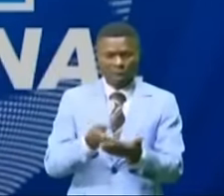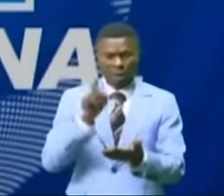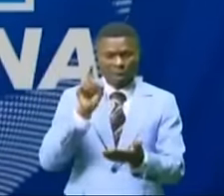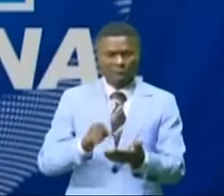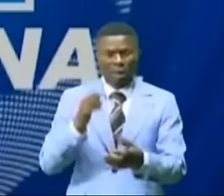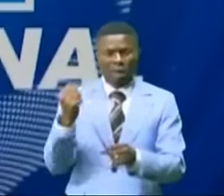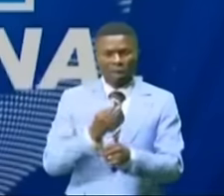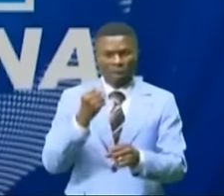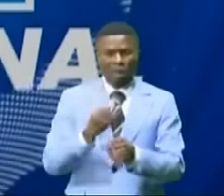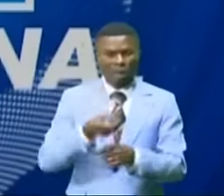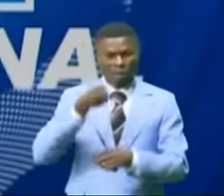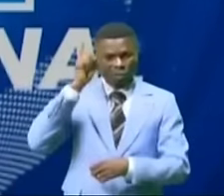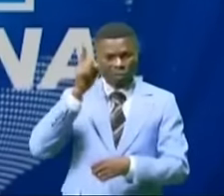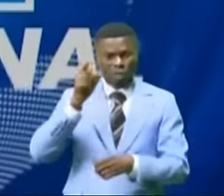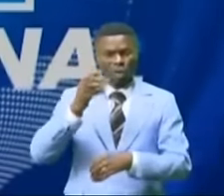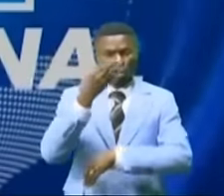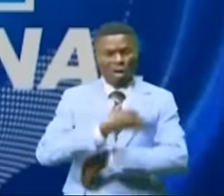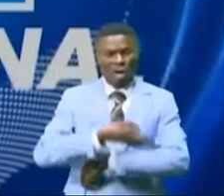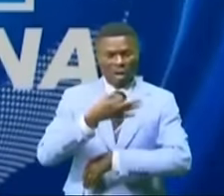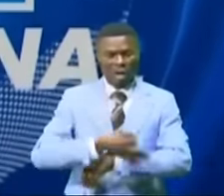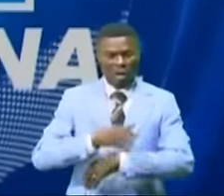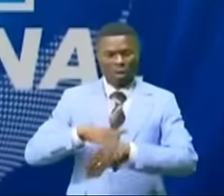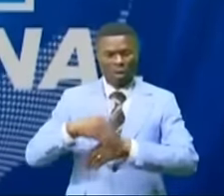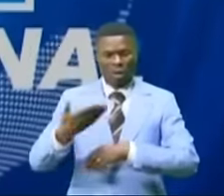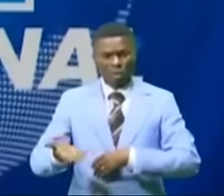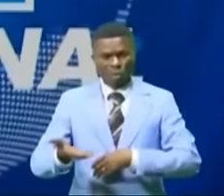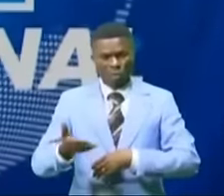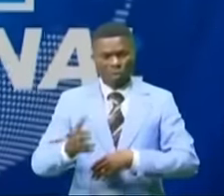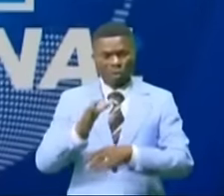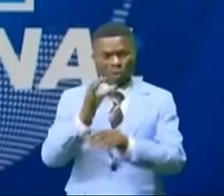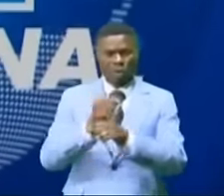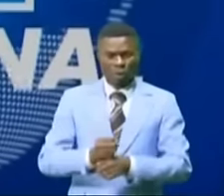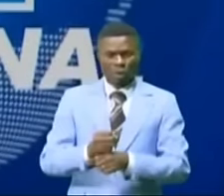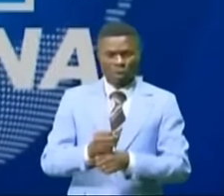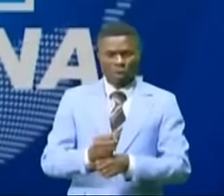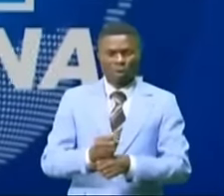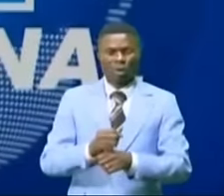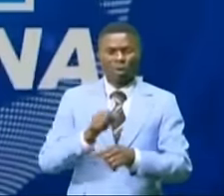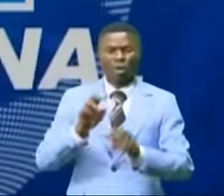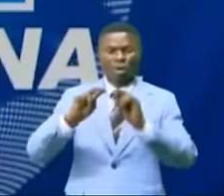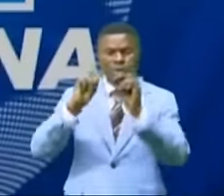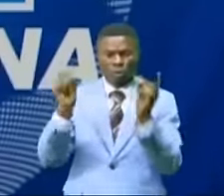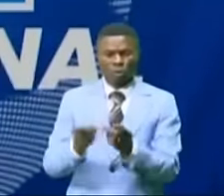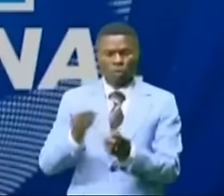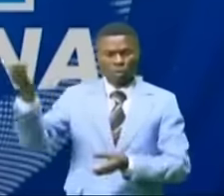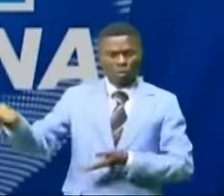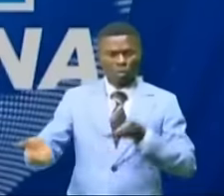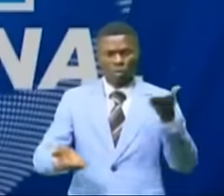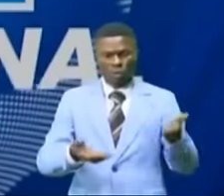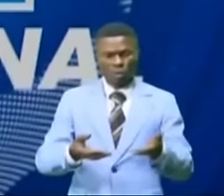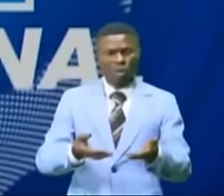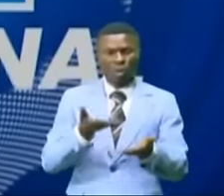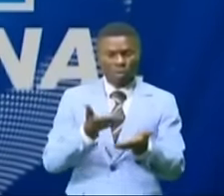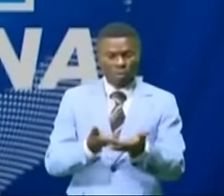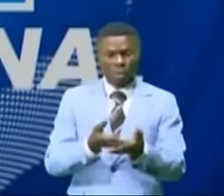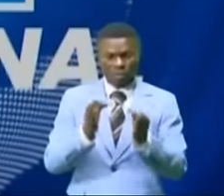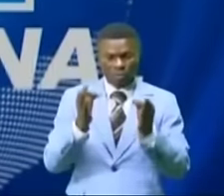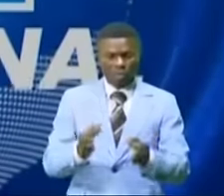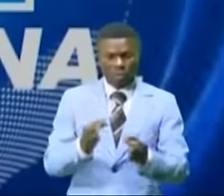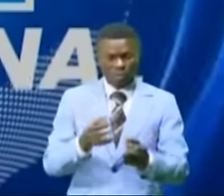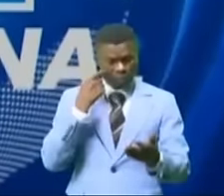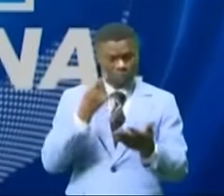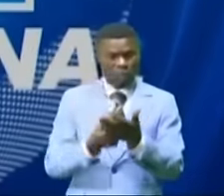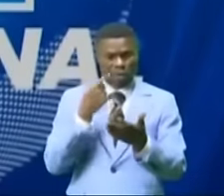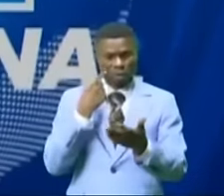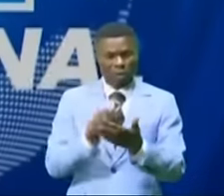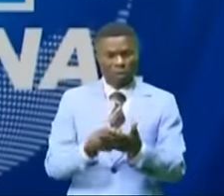avoir travaillé à Lufu. Après avoir reçu plus d'une fois la délégation de ce groupe, il est